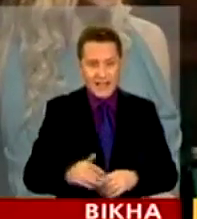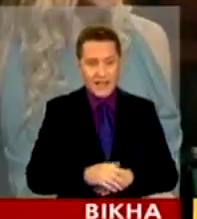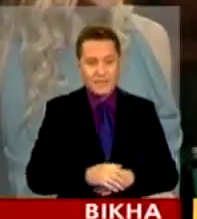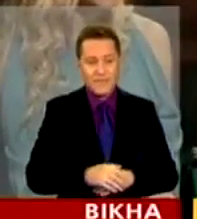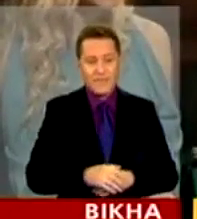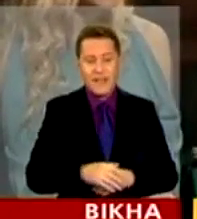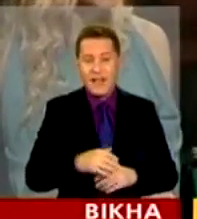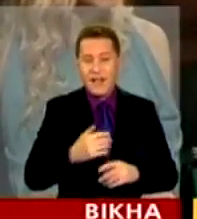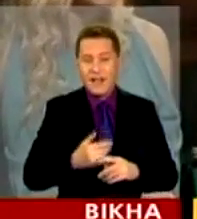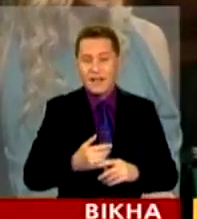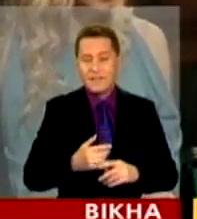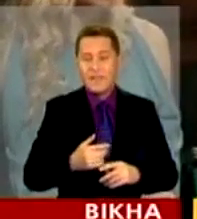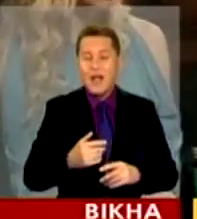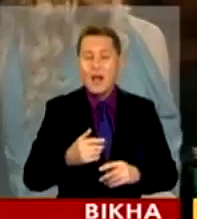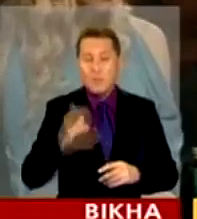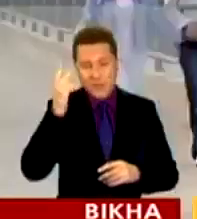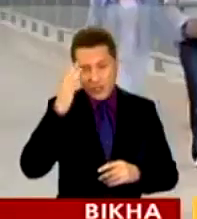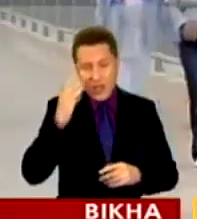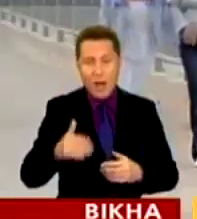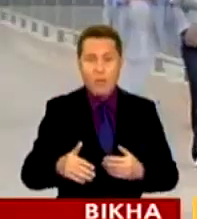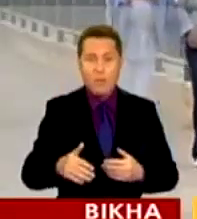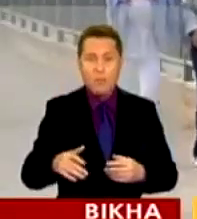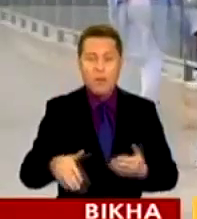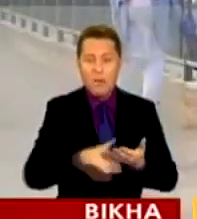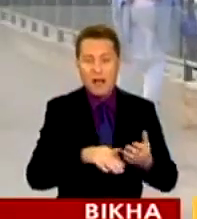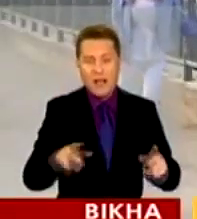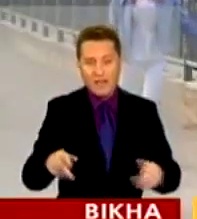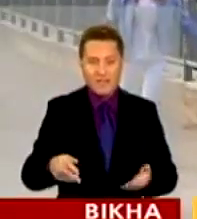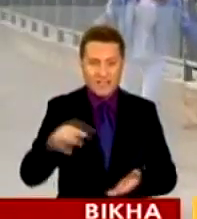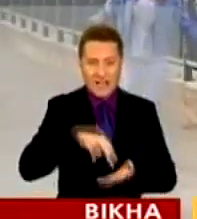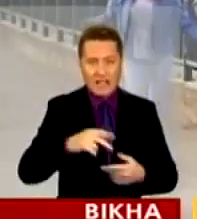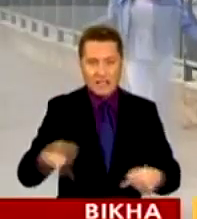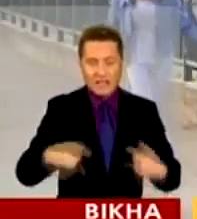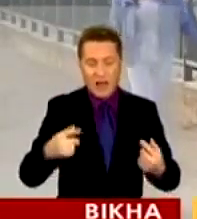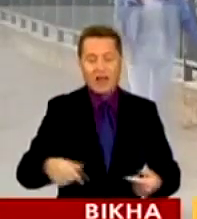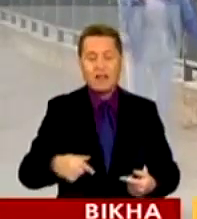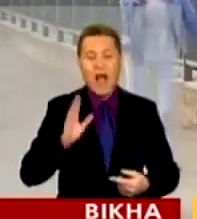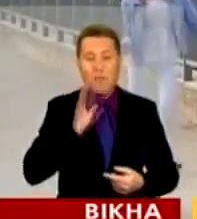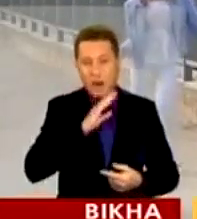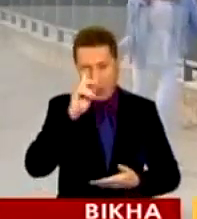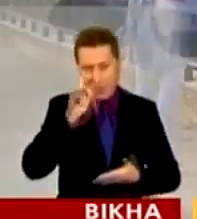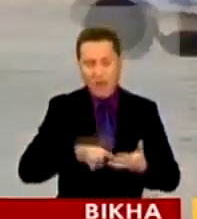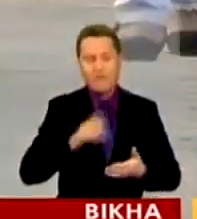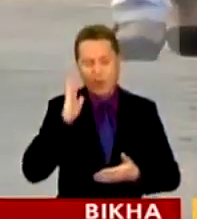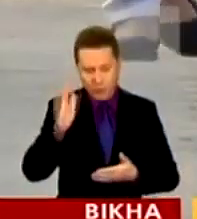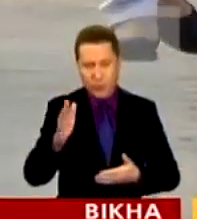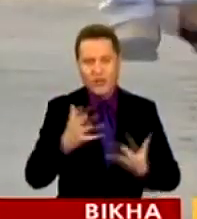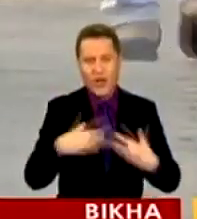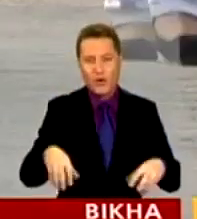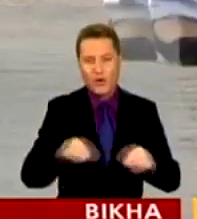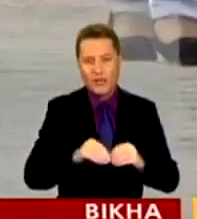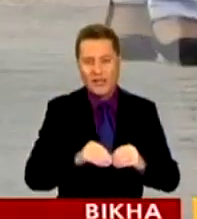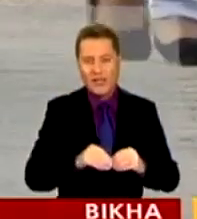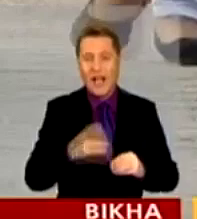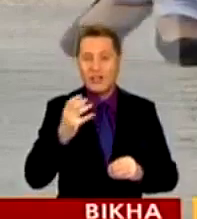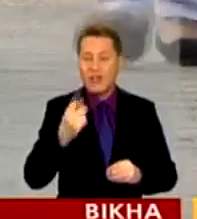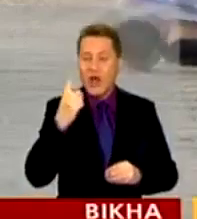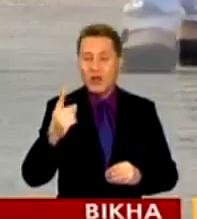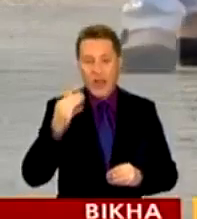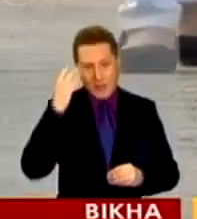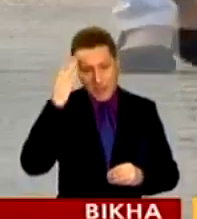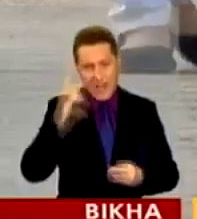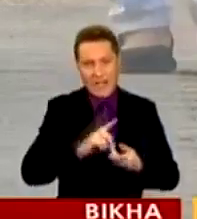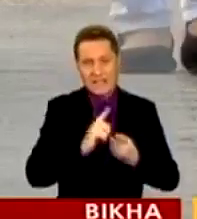ей встать с инвалидной коляски. Да. Та мама Ангеліни певна, у її дочки також буде родина. Ще одна мрія дівчини –